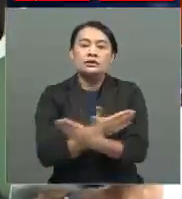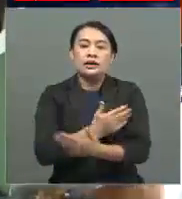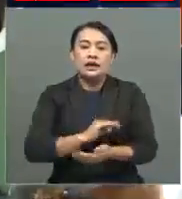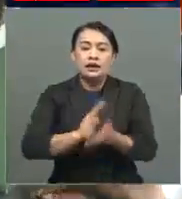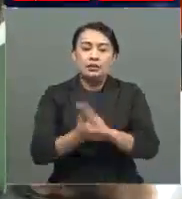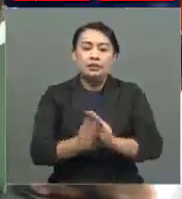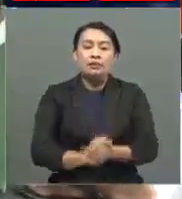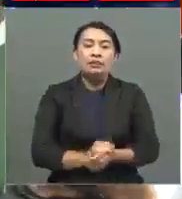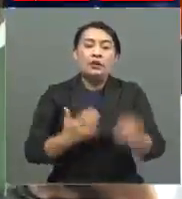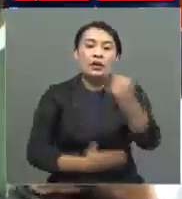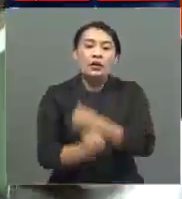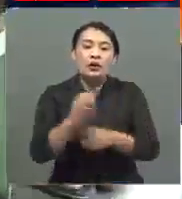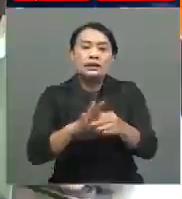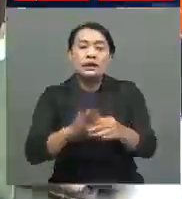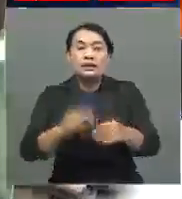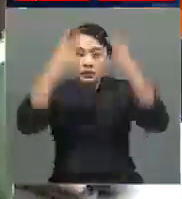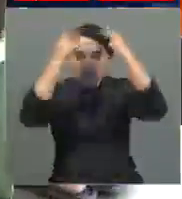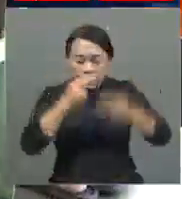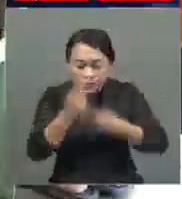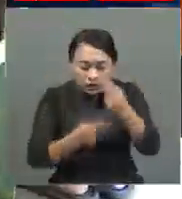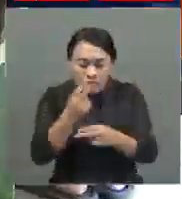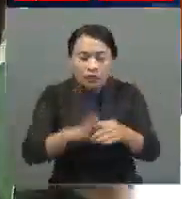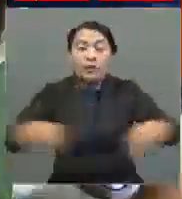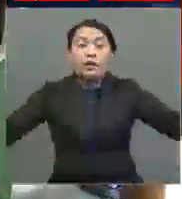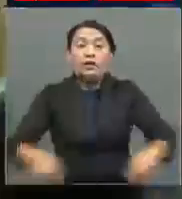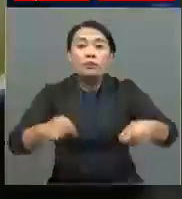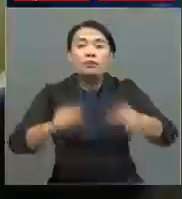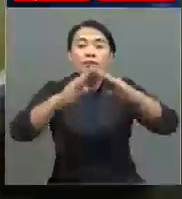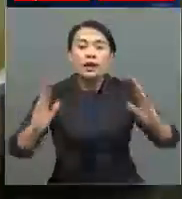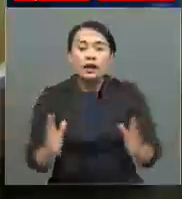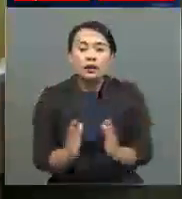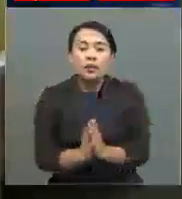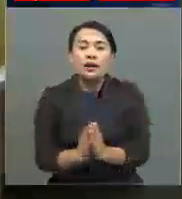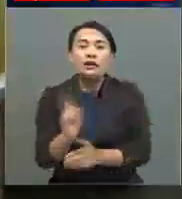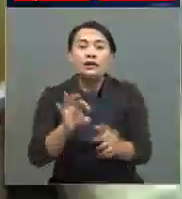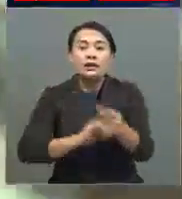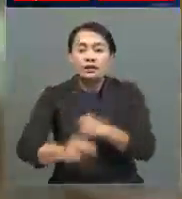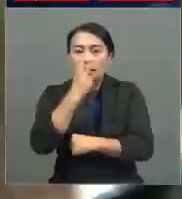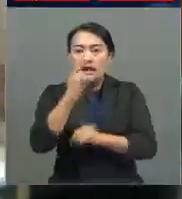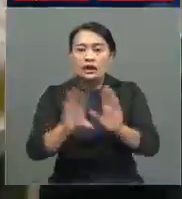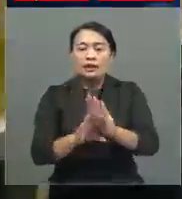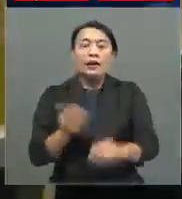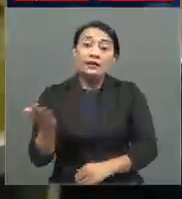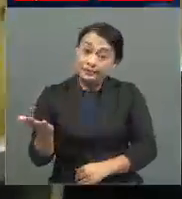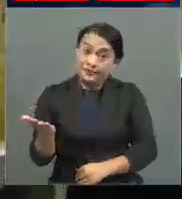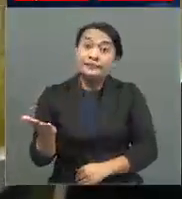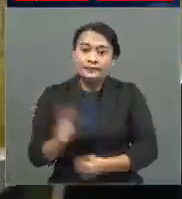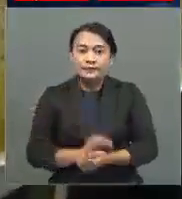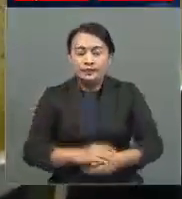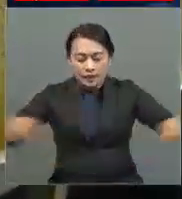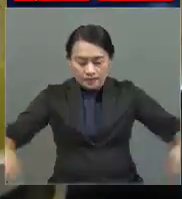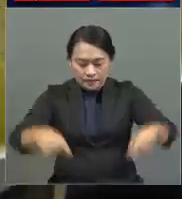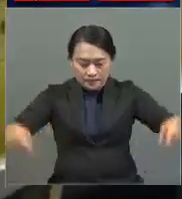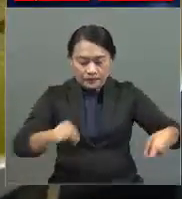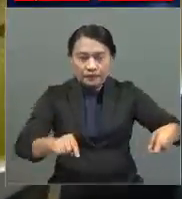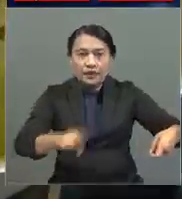โอกาสนี้นายกรัฐมนตรีก็ไปเยี่ยมชมโรงครัวของทางวัดแล้วก็แสดงฝีมือนะคะอย่างภาพที่เห็นนี่เลยผัดพริกแกงไก่ค่ะส